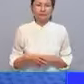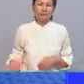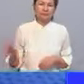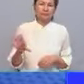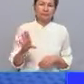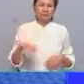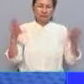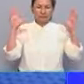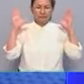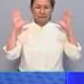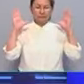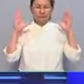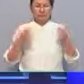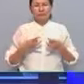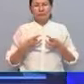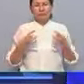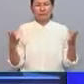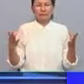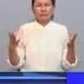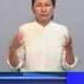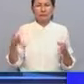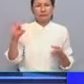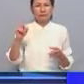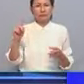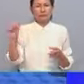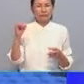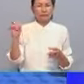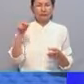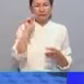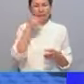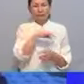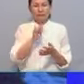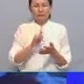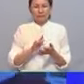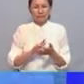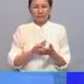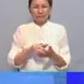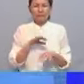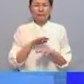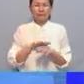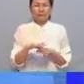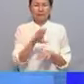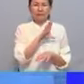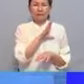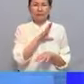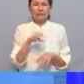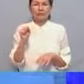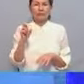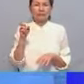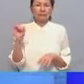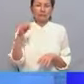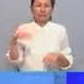Барша мұсылманның ұлық мерекесі Ораза айт Шымкентте де айтулы шараға айналды. Ордабасы алаңындағы Абдулхамид Хаттани